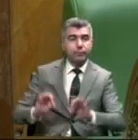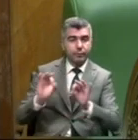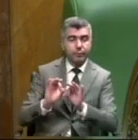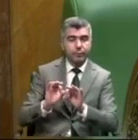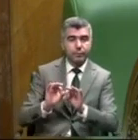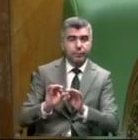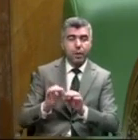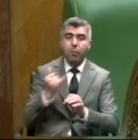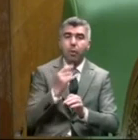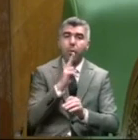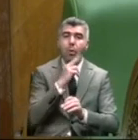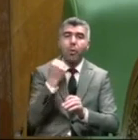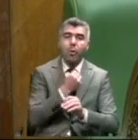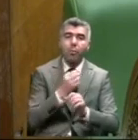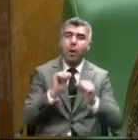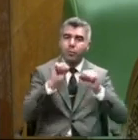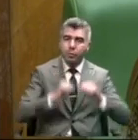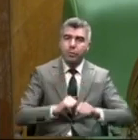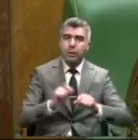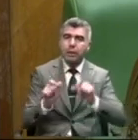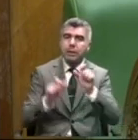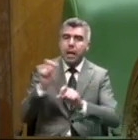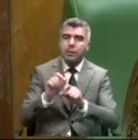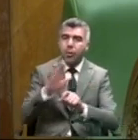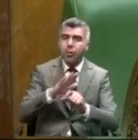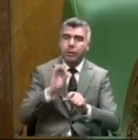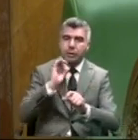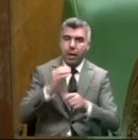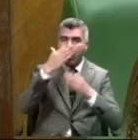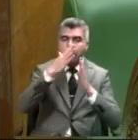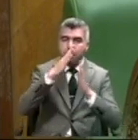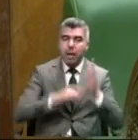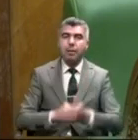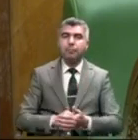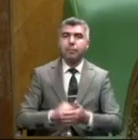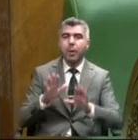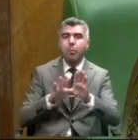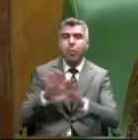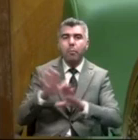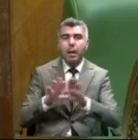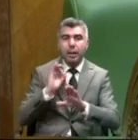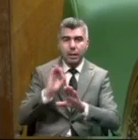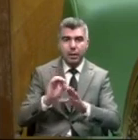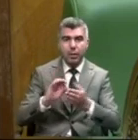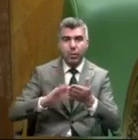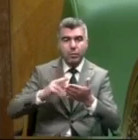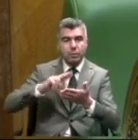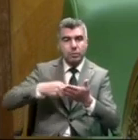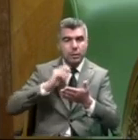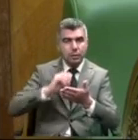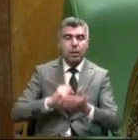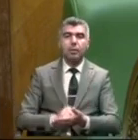يعكس توجه الحكومه في التجاوب مع متطلبات المواطن المغربي كما ان المبادره في اتخاذ مثل هذه القرارات ستكون